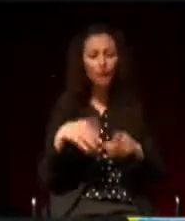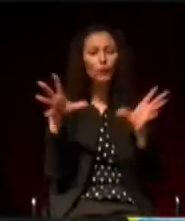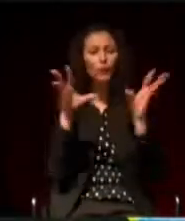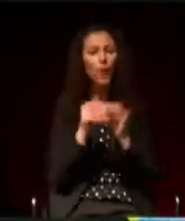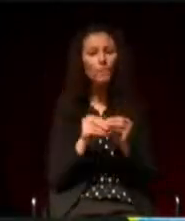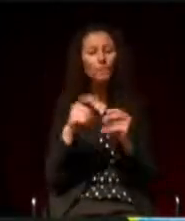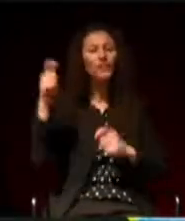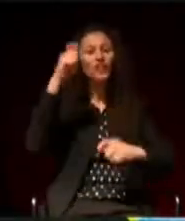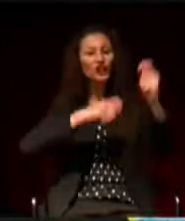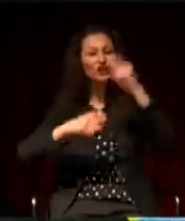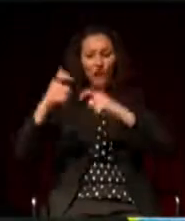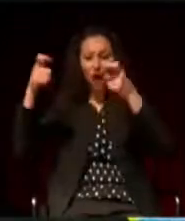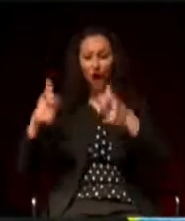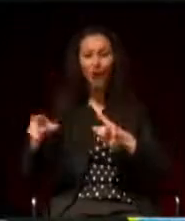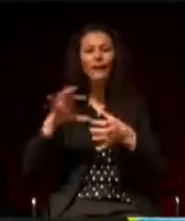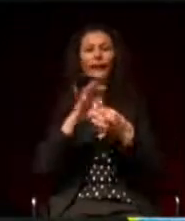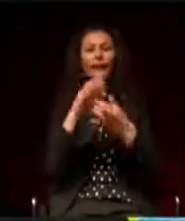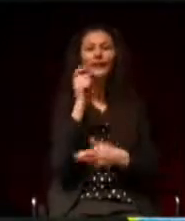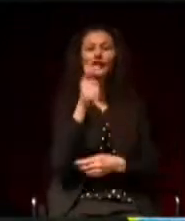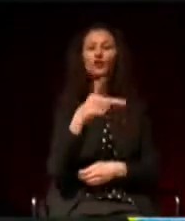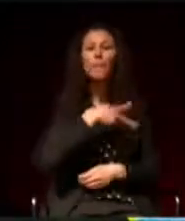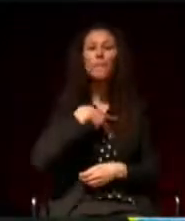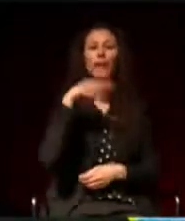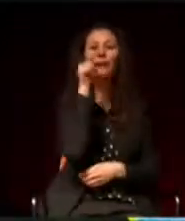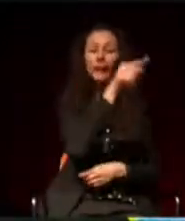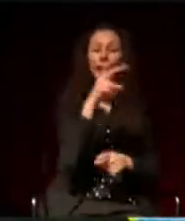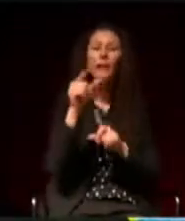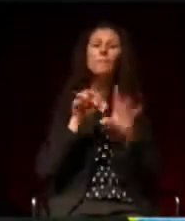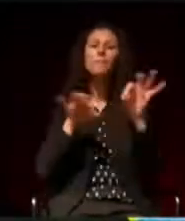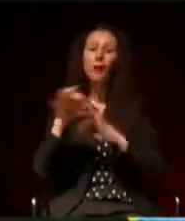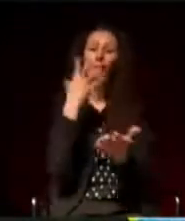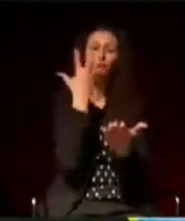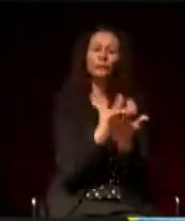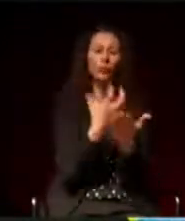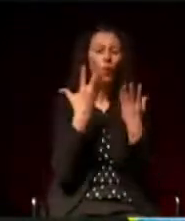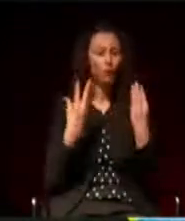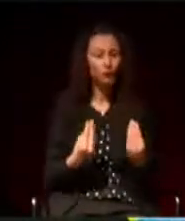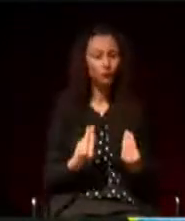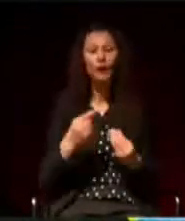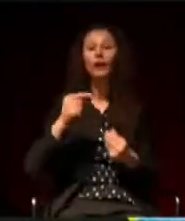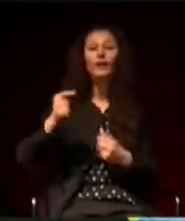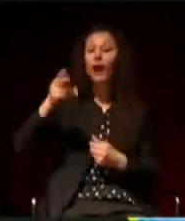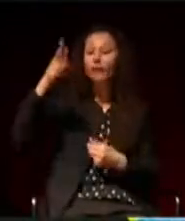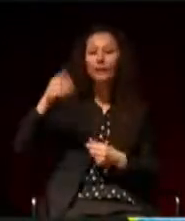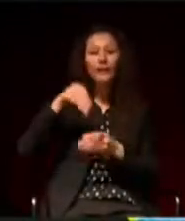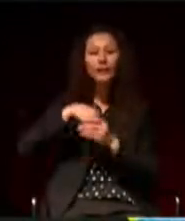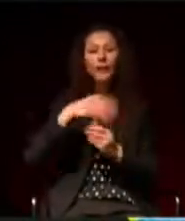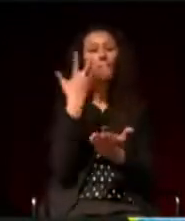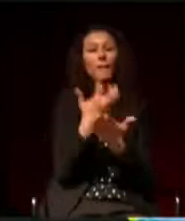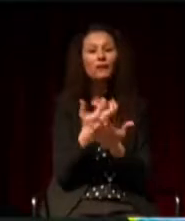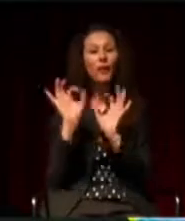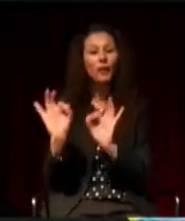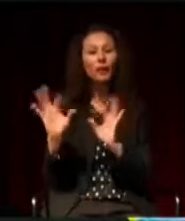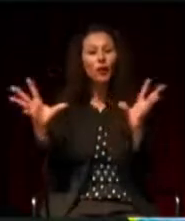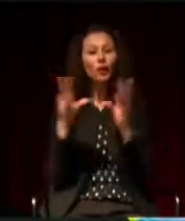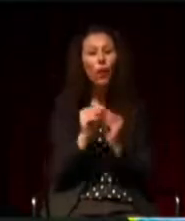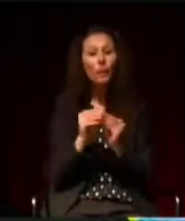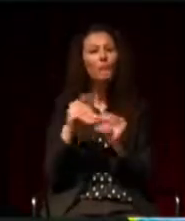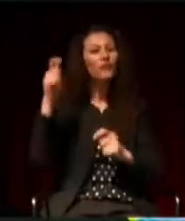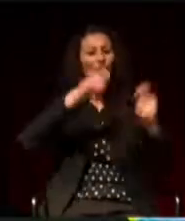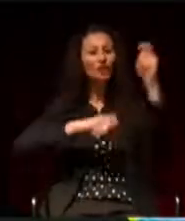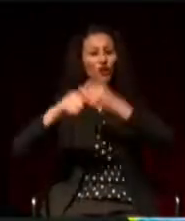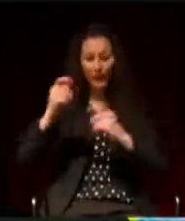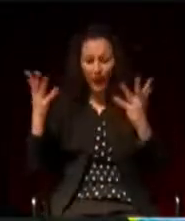toplam inşaat alanı ilgili ilçe belediyesince imar planlarına işlenir. Kat adedi mevcut yapıların toplam inşaat